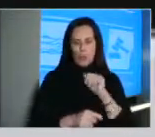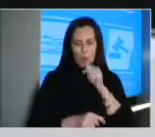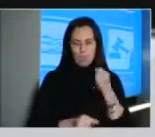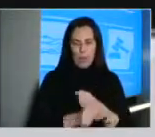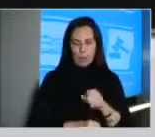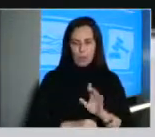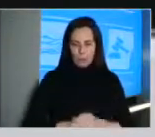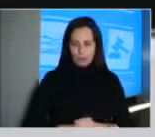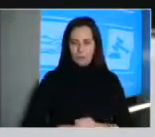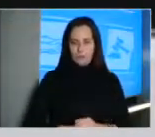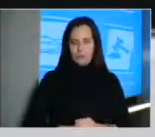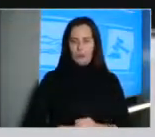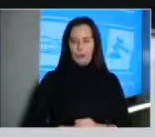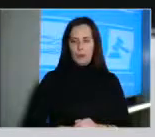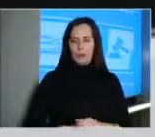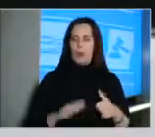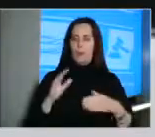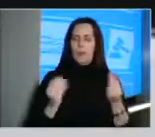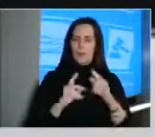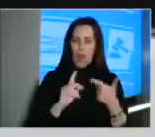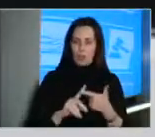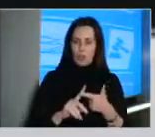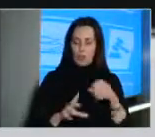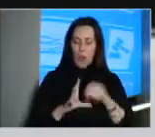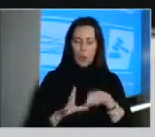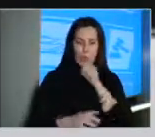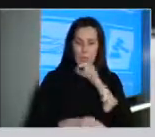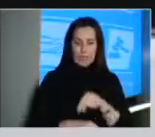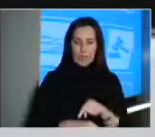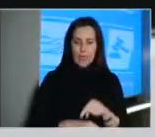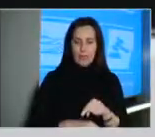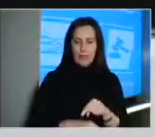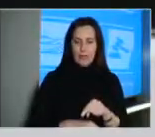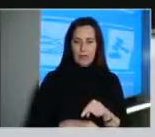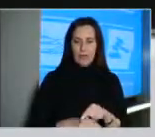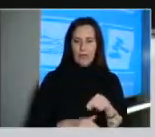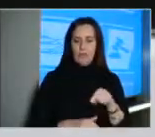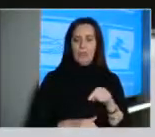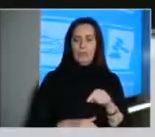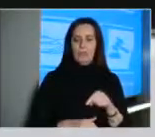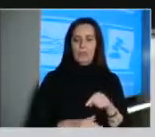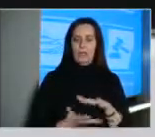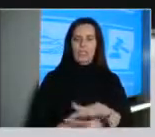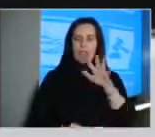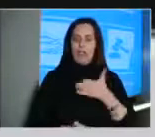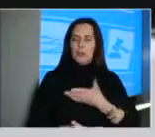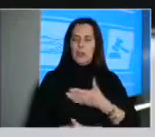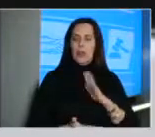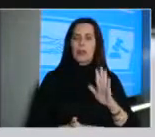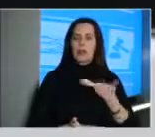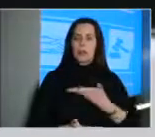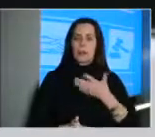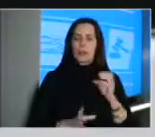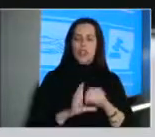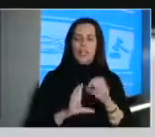לעשות את זה. כן. עכשיו, ברובד השני, קרנות הפנסיה, זה רובד של צבירה. אתה מקבל מה